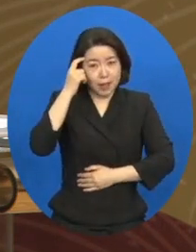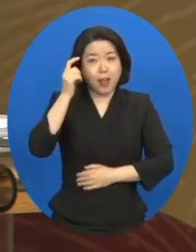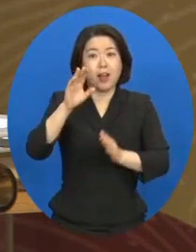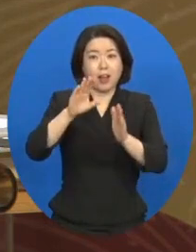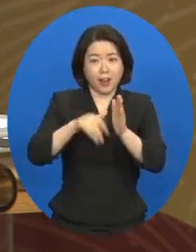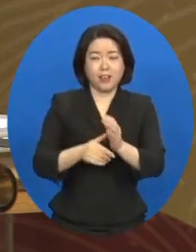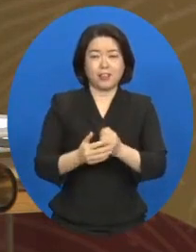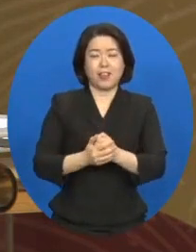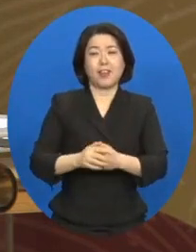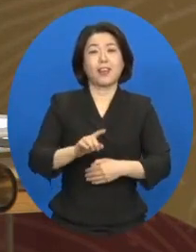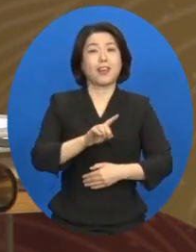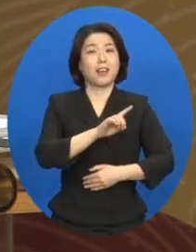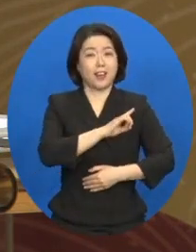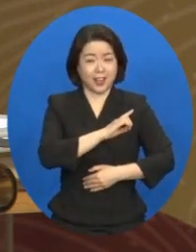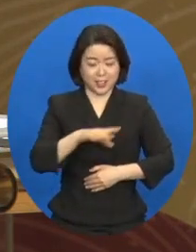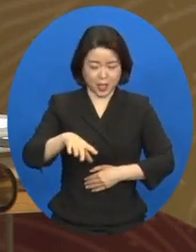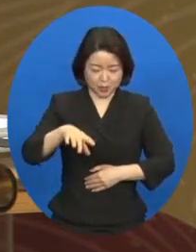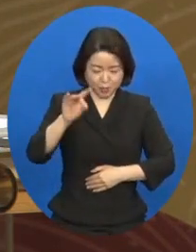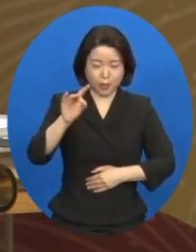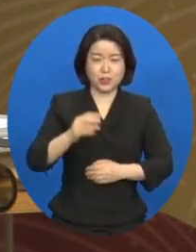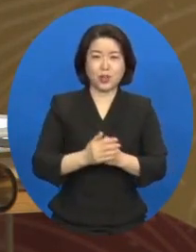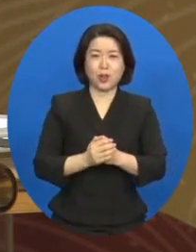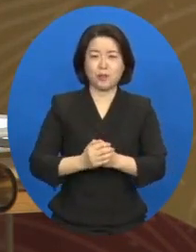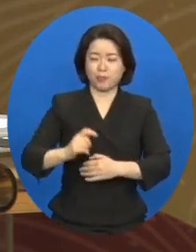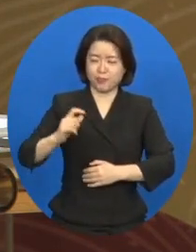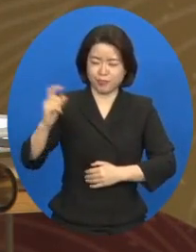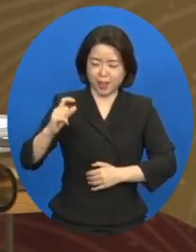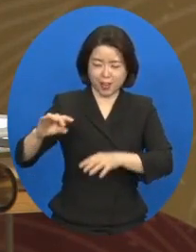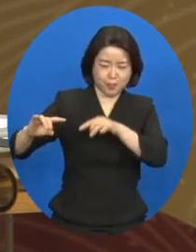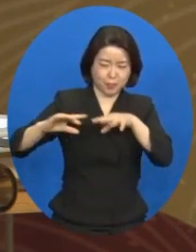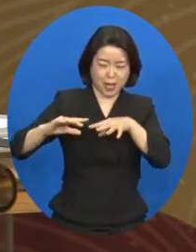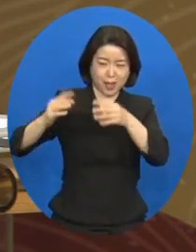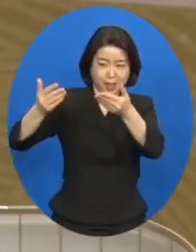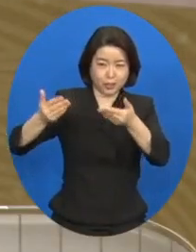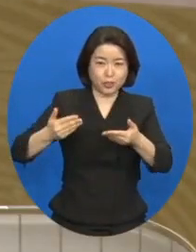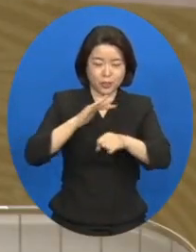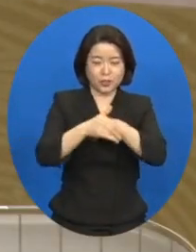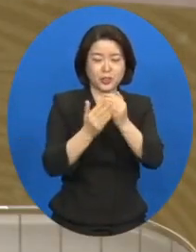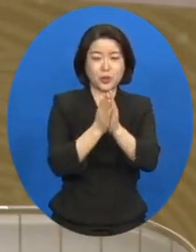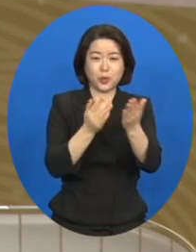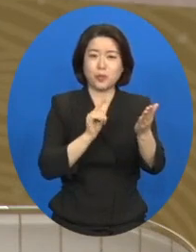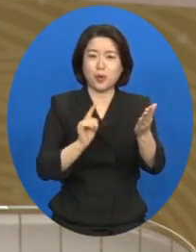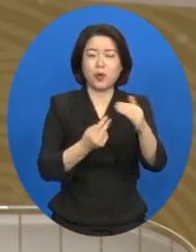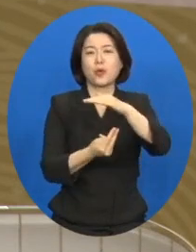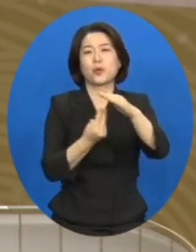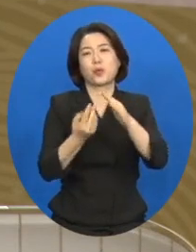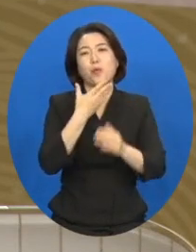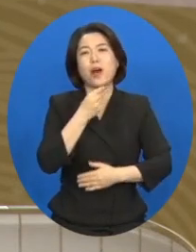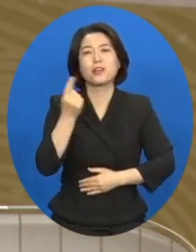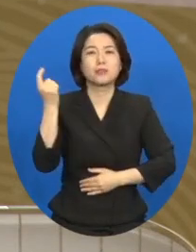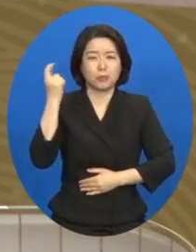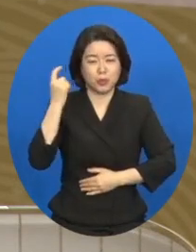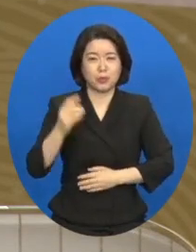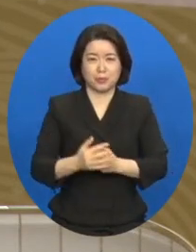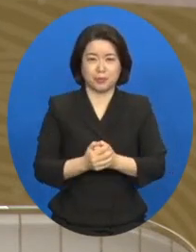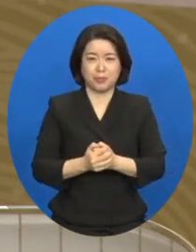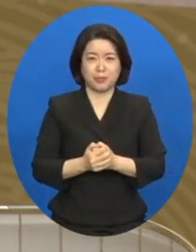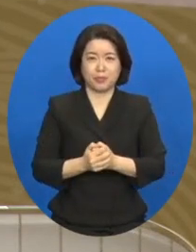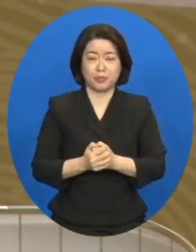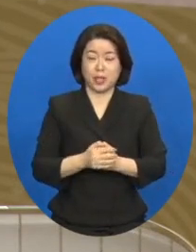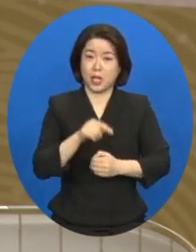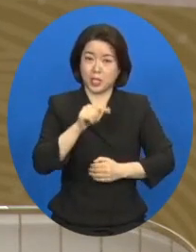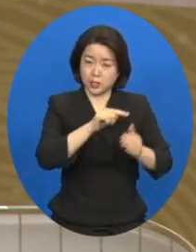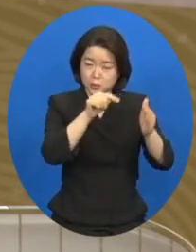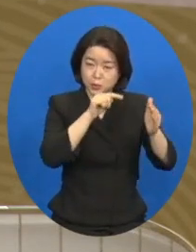때 가장 먼저 강하게 와닿은 성경이 요한복음이었습니다. 왜냐하면 요한복음이 주